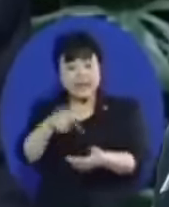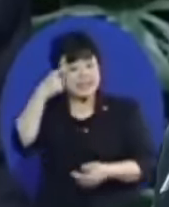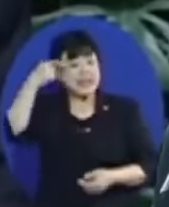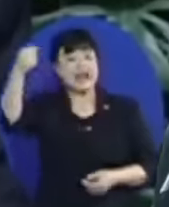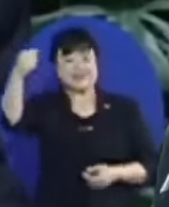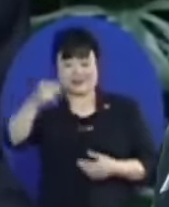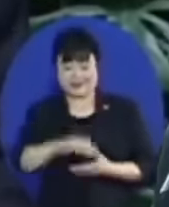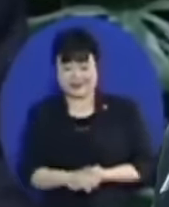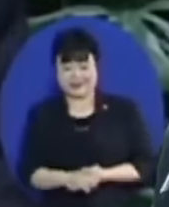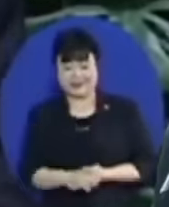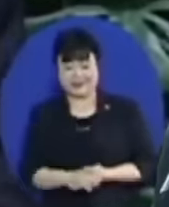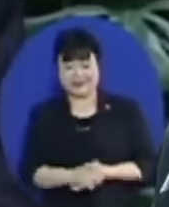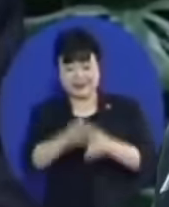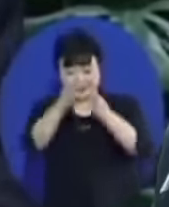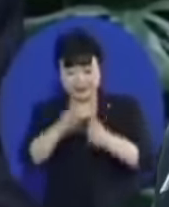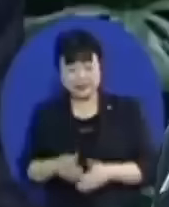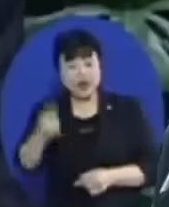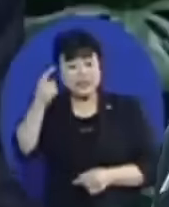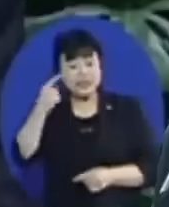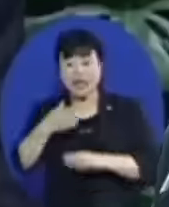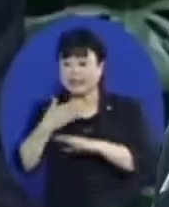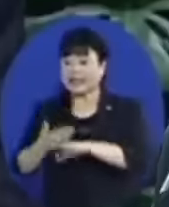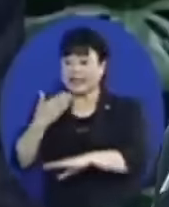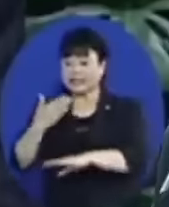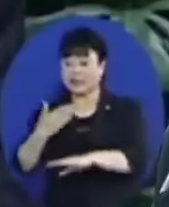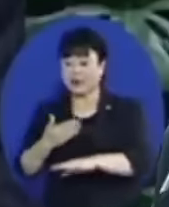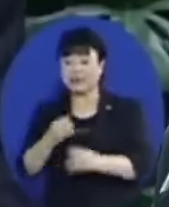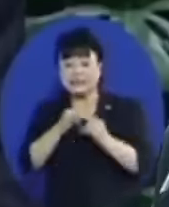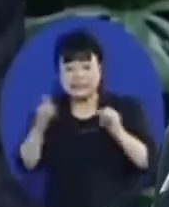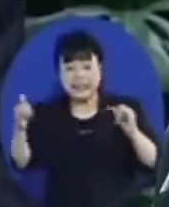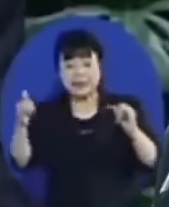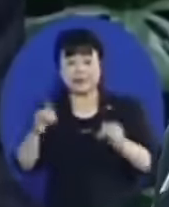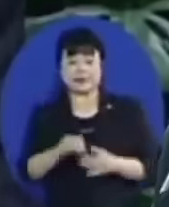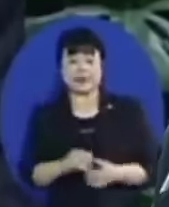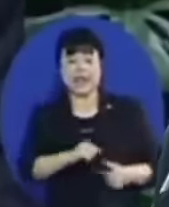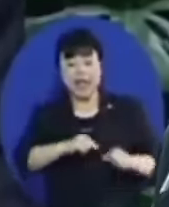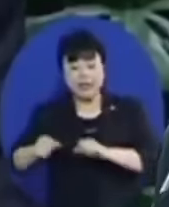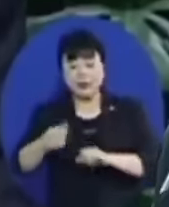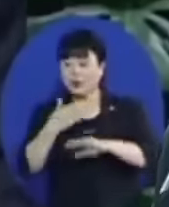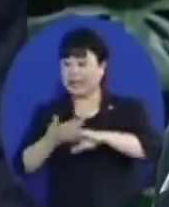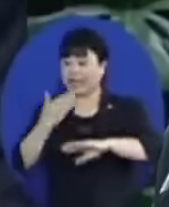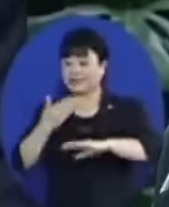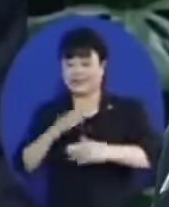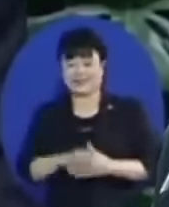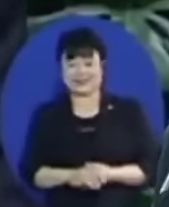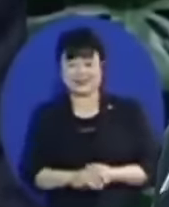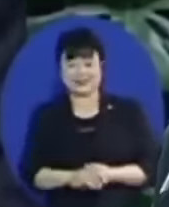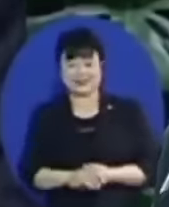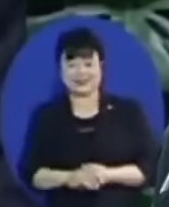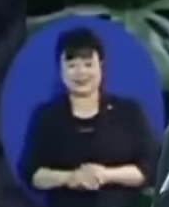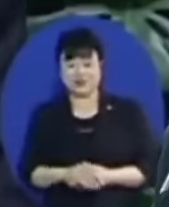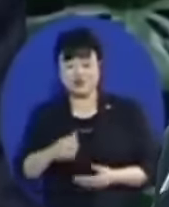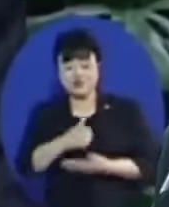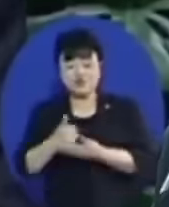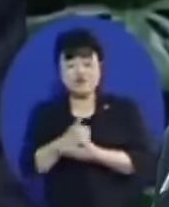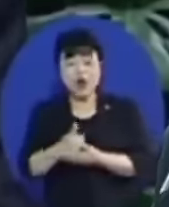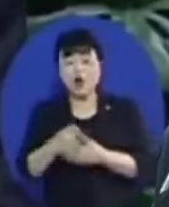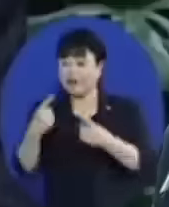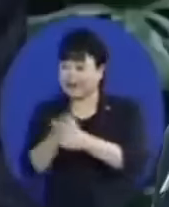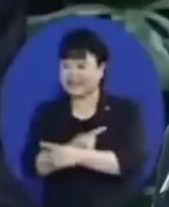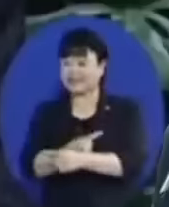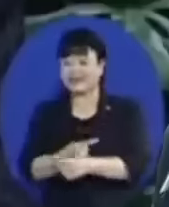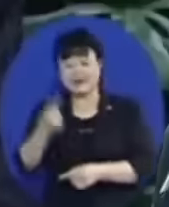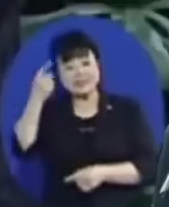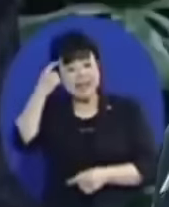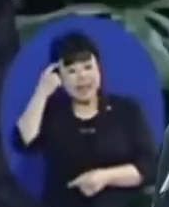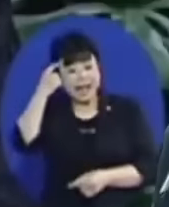되는 것입니다. 그래서 생각이 달라지면 그 사람의 행위가 달라지게 되는 것입니다. 운명이 달라지게 되는 것입니다.